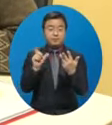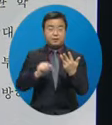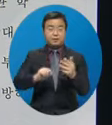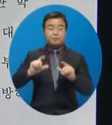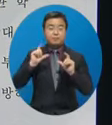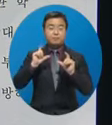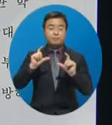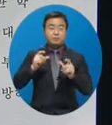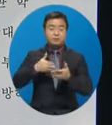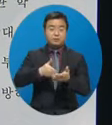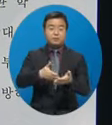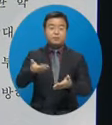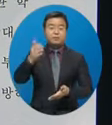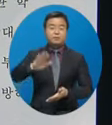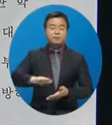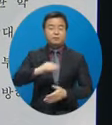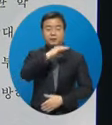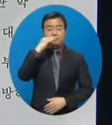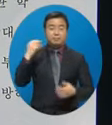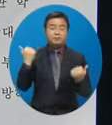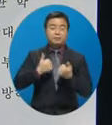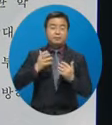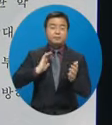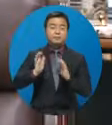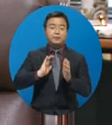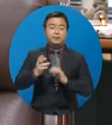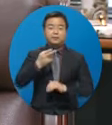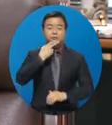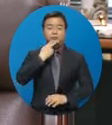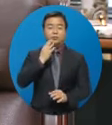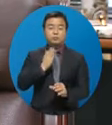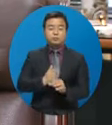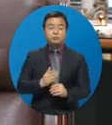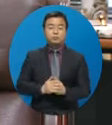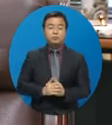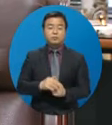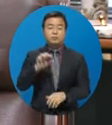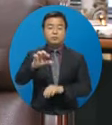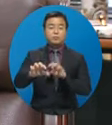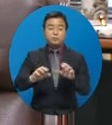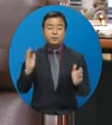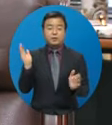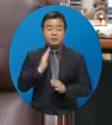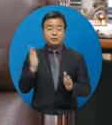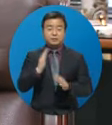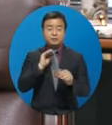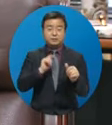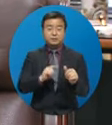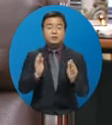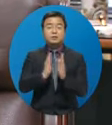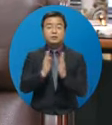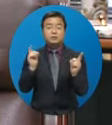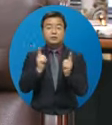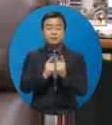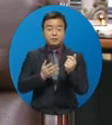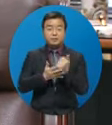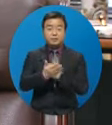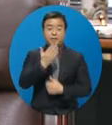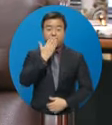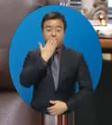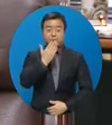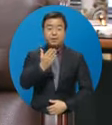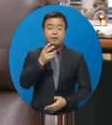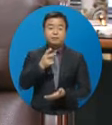발의됐지만 제대로 된 논의는 이루어지지 않고 있습니다. 일선의 학생들에게 직접적으로 영향을 줄수 있는